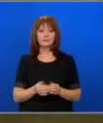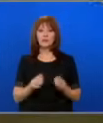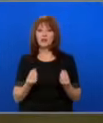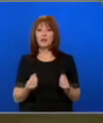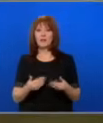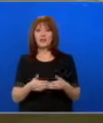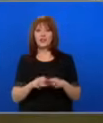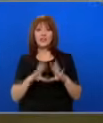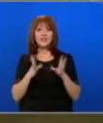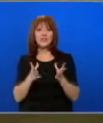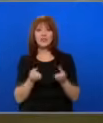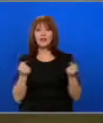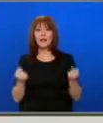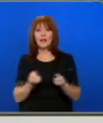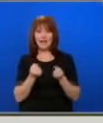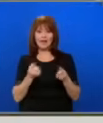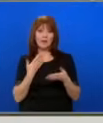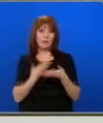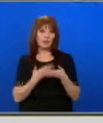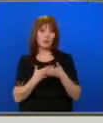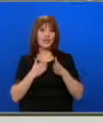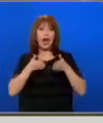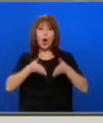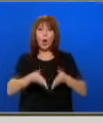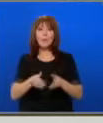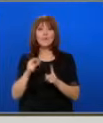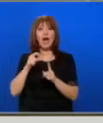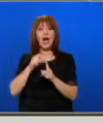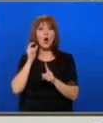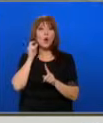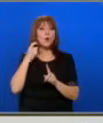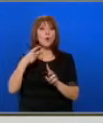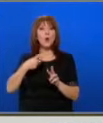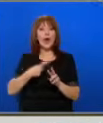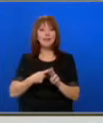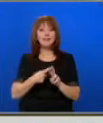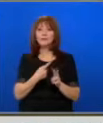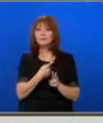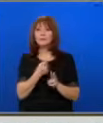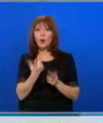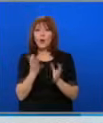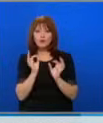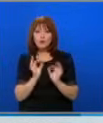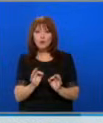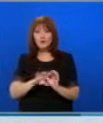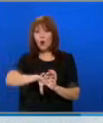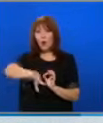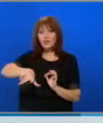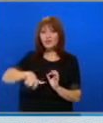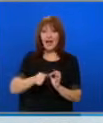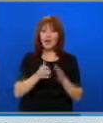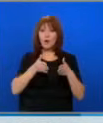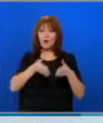Добър вечер. Всички действия по отношение на кораба Руен зависят от това кой точно е отвлякал кораба, защото до